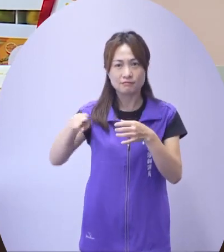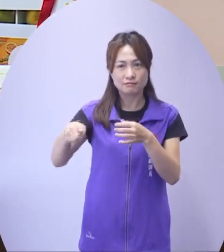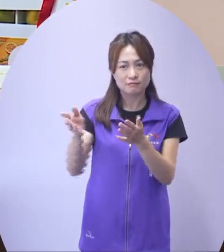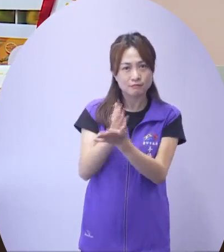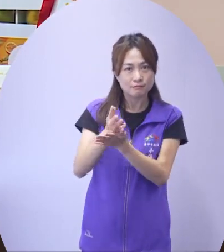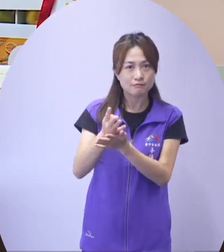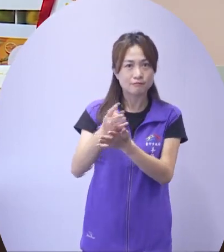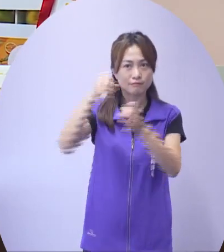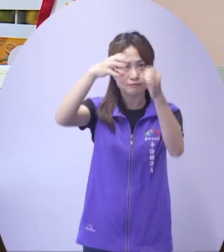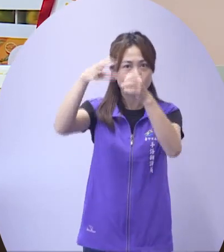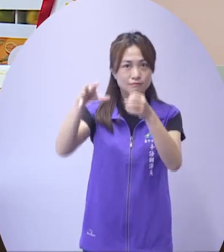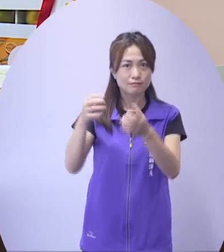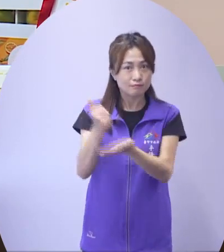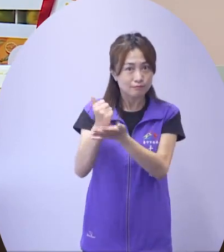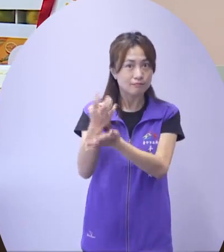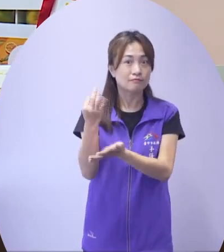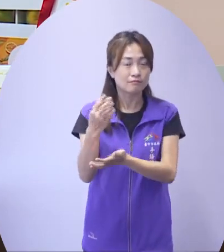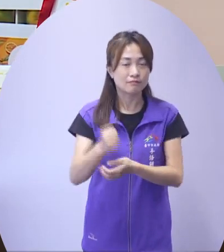年